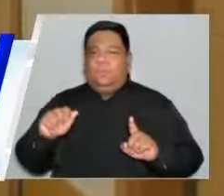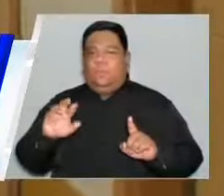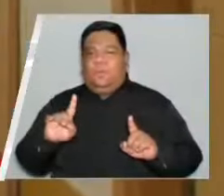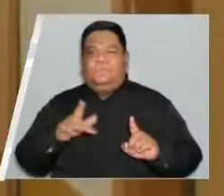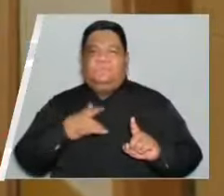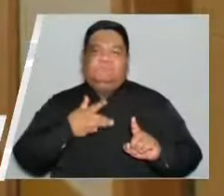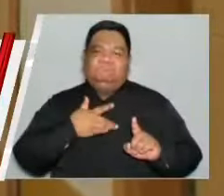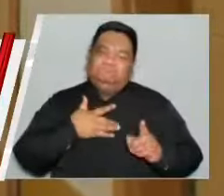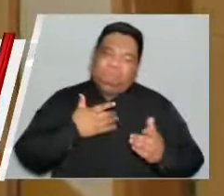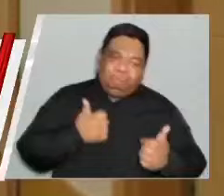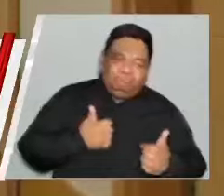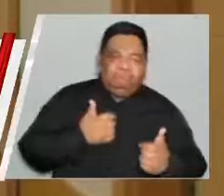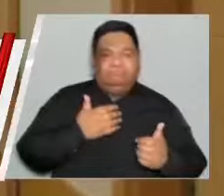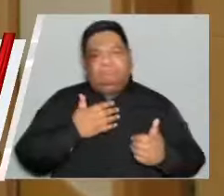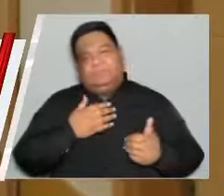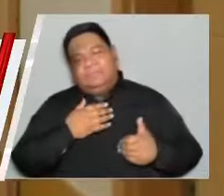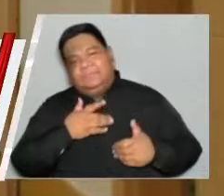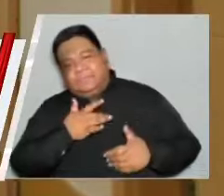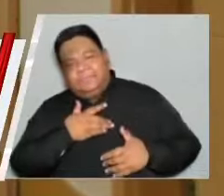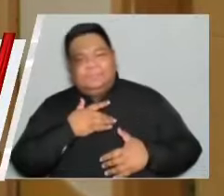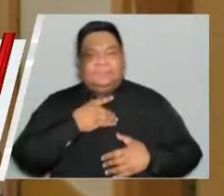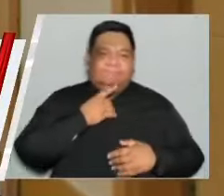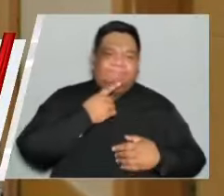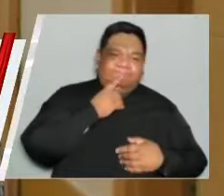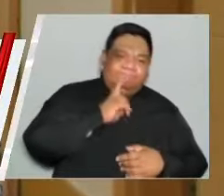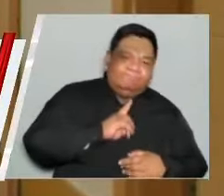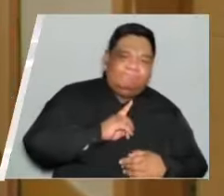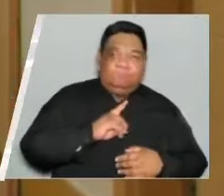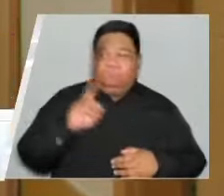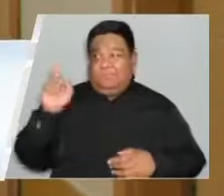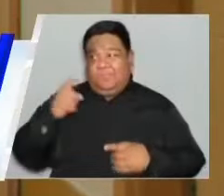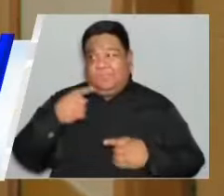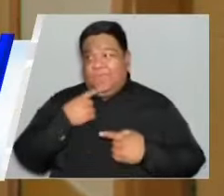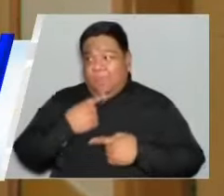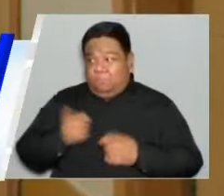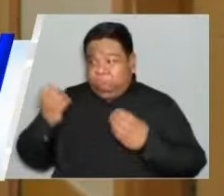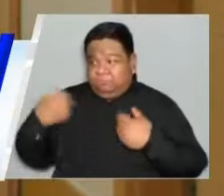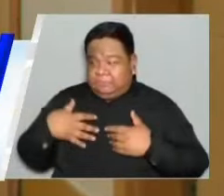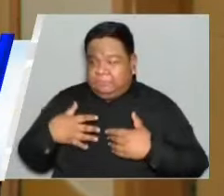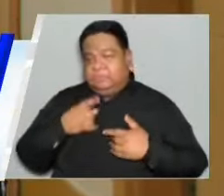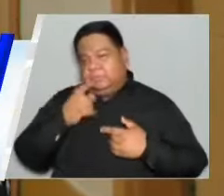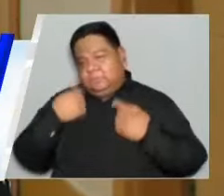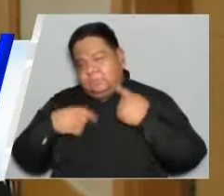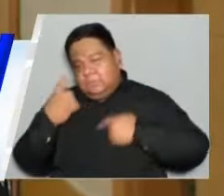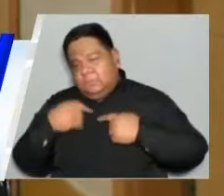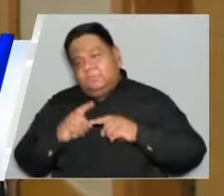in-announce po sa amin, umiiyak kaming lahat. Pero sabi nga po namin parang